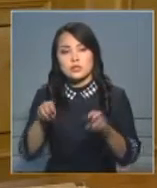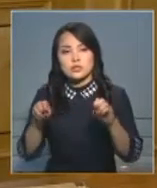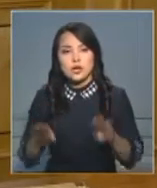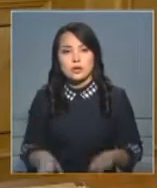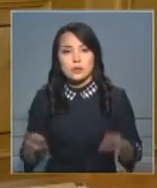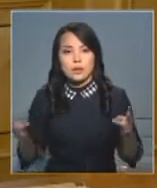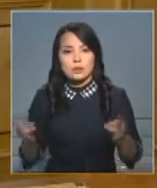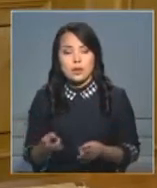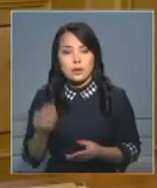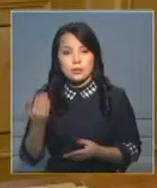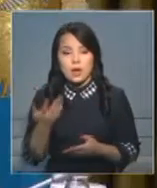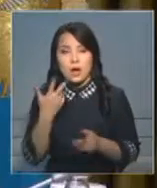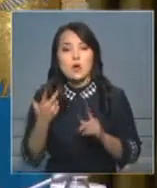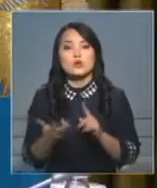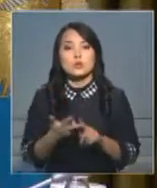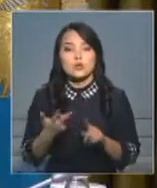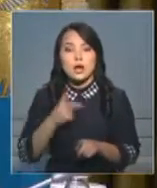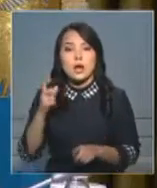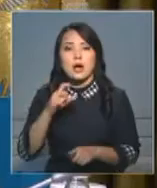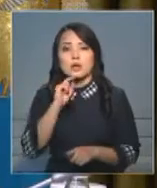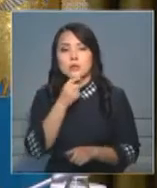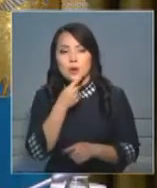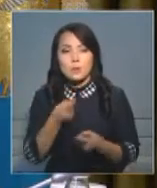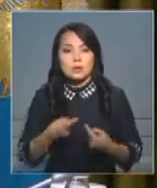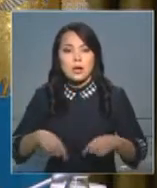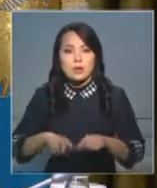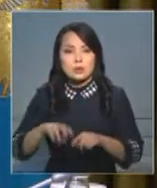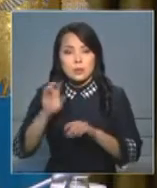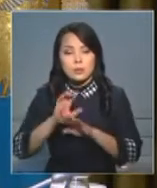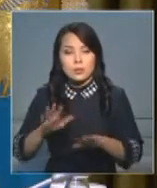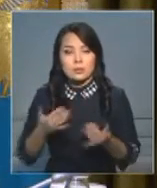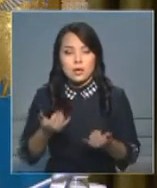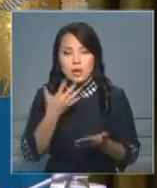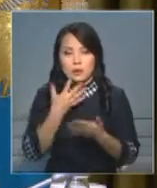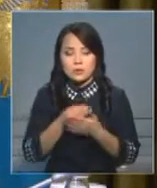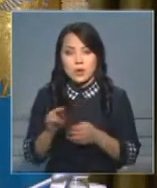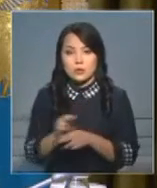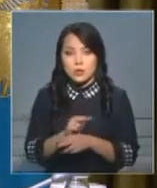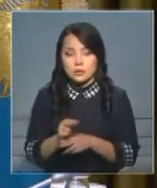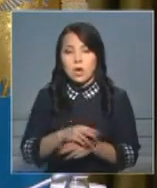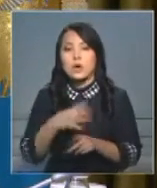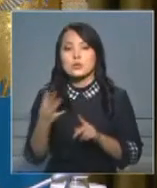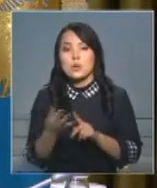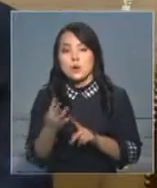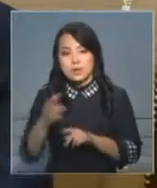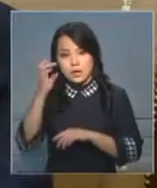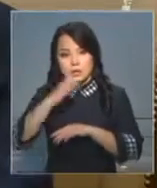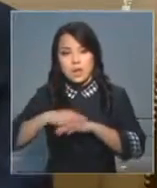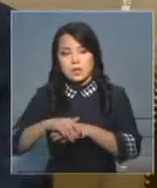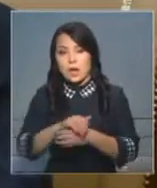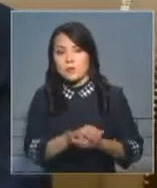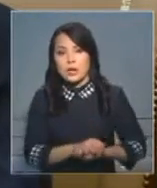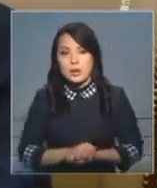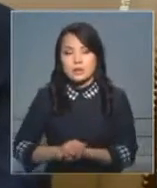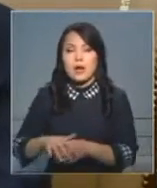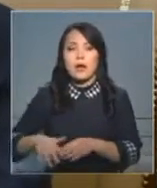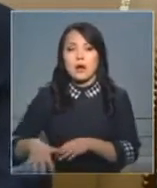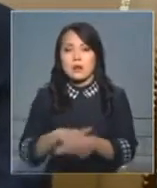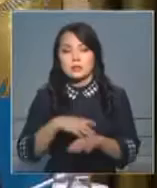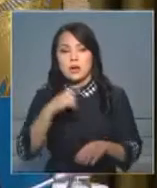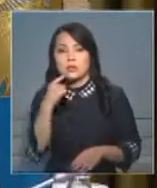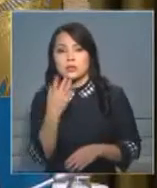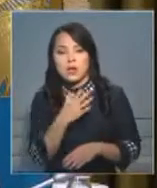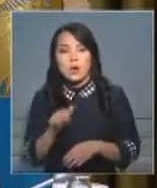мәселесі. Үшіншісі, экономиканды индустриялау. Төртіншісі, ел бірлігін нығайту. Халықтың алдында есеп